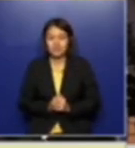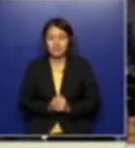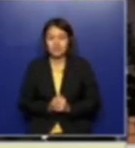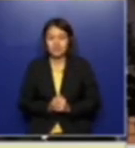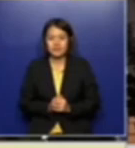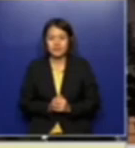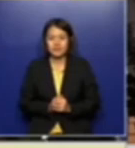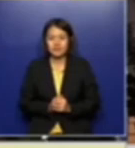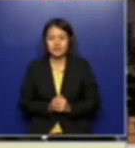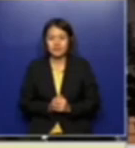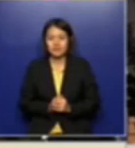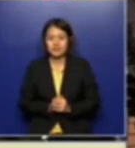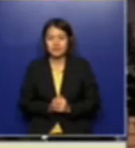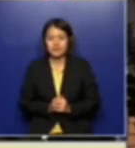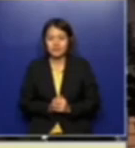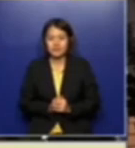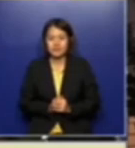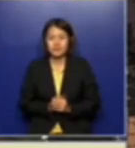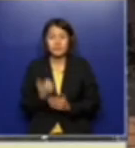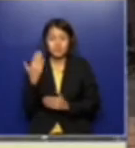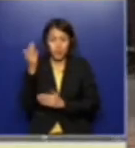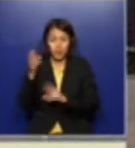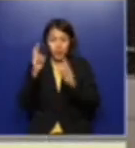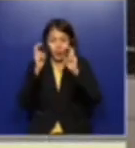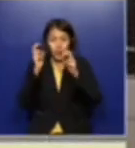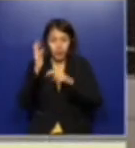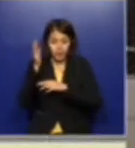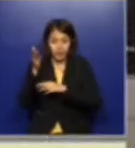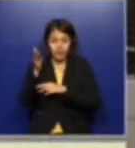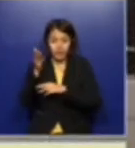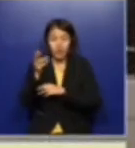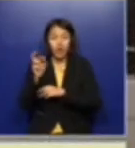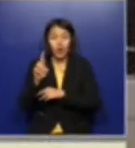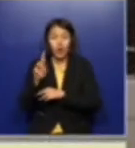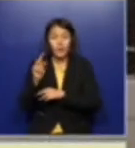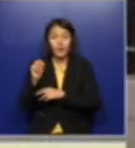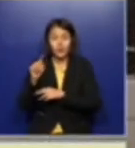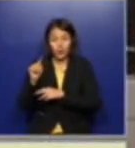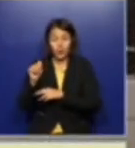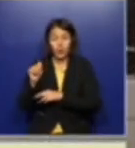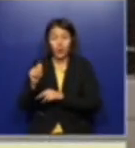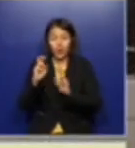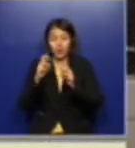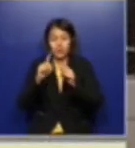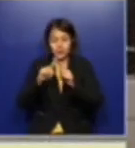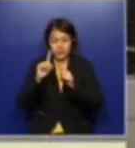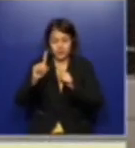ผมขออนุญาตไปกระทู้ต่อไปนะครับท่านรัฐมนตรีมาแล้วครับกระทู้ที่1กระทู้ถามสดด้วย